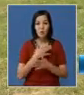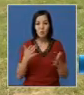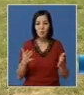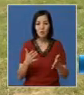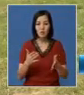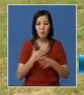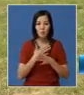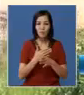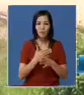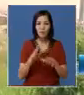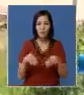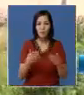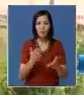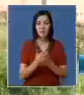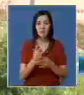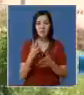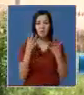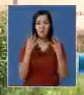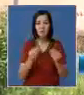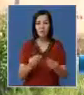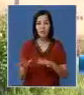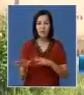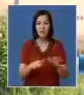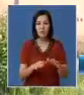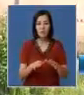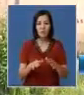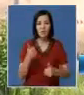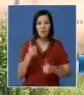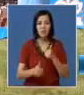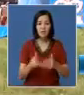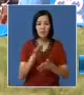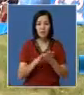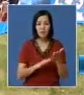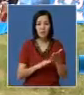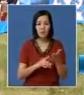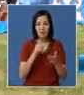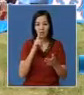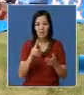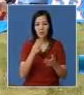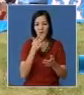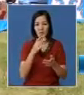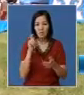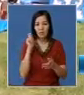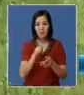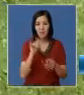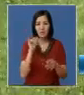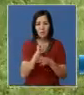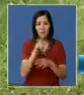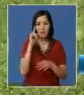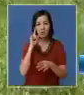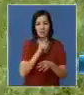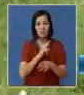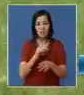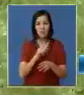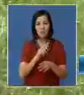деп білуіміз керек. Екі күнгі жалғасқан шара соңы сәйгіліктер жарысына ұласты. Алыс жақыннан шетелден келген қонақтар қазақтың ұзақ